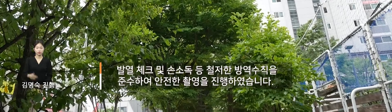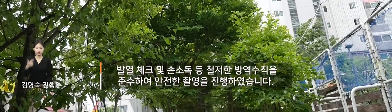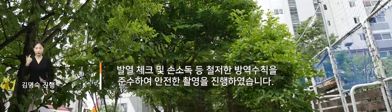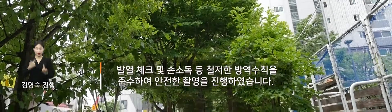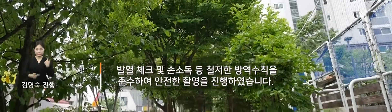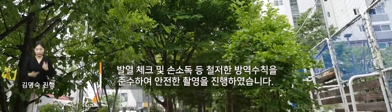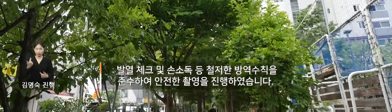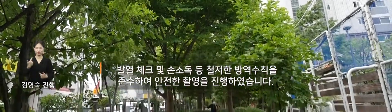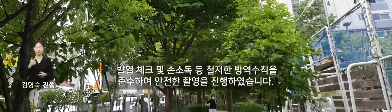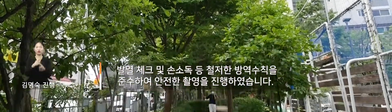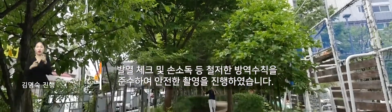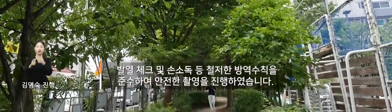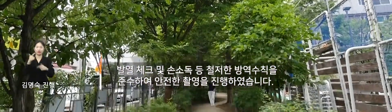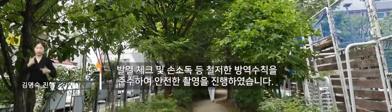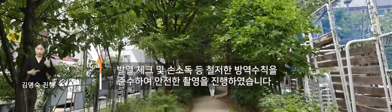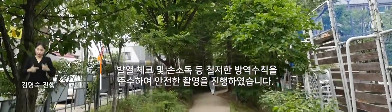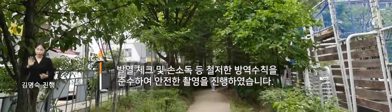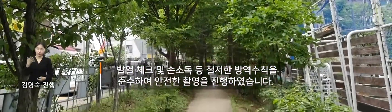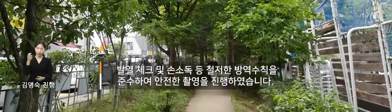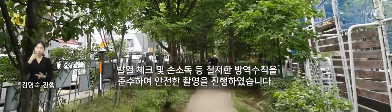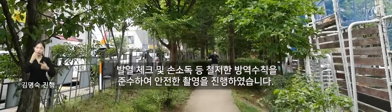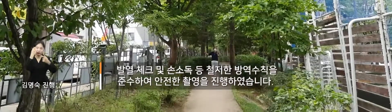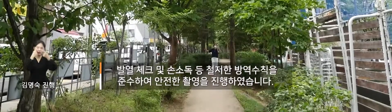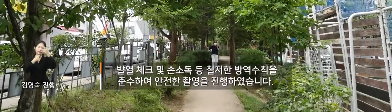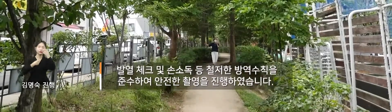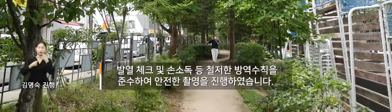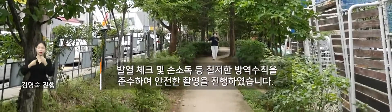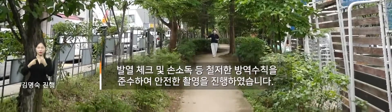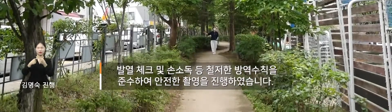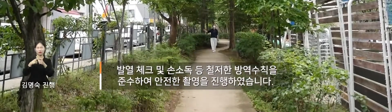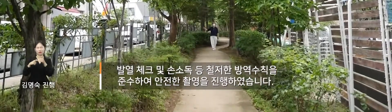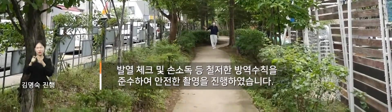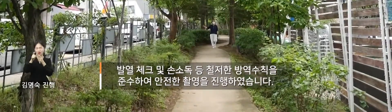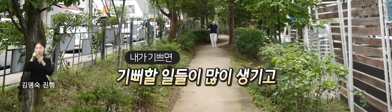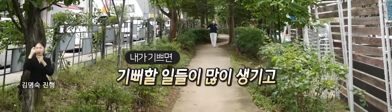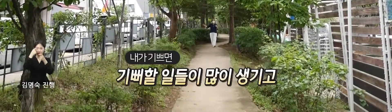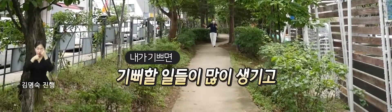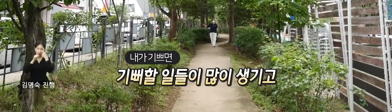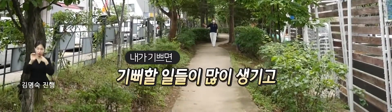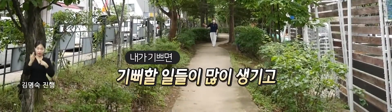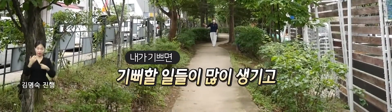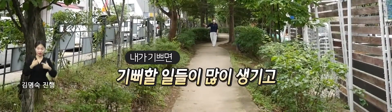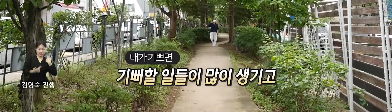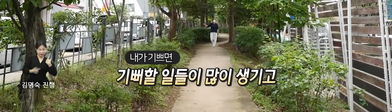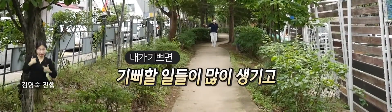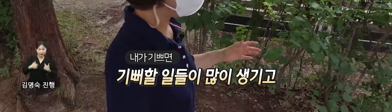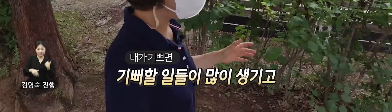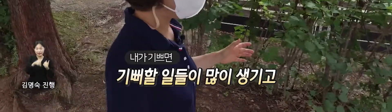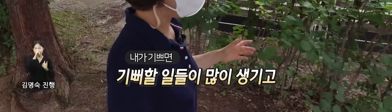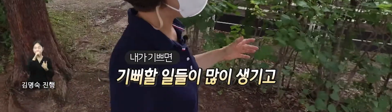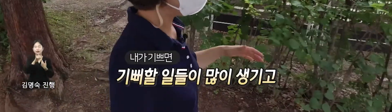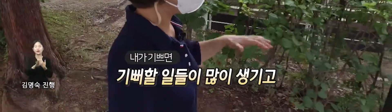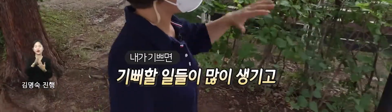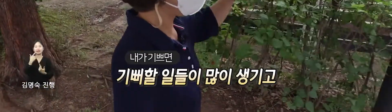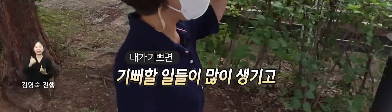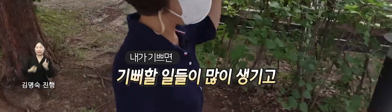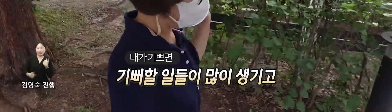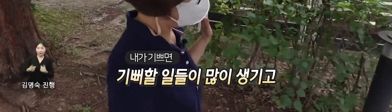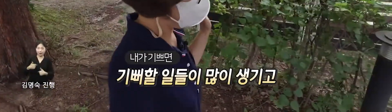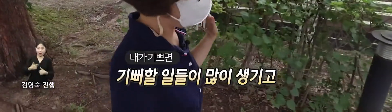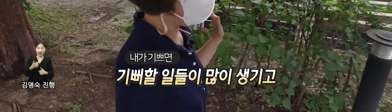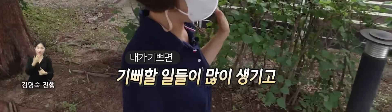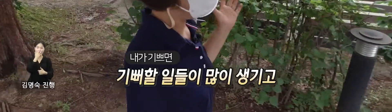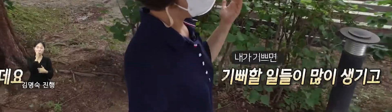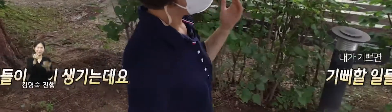기쁨은 기쁨을 끌어당기고 슬픔은 슬픔을 끌어당깁니다. 내가 기쁘면 기뻐할 일들이